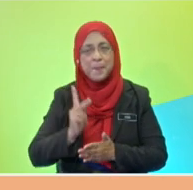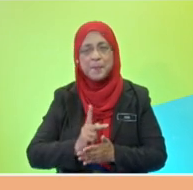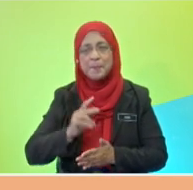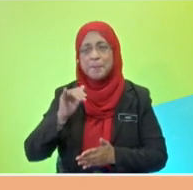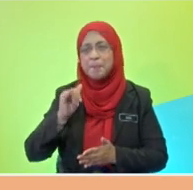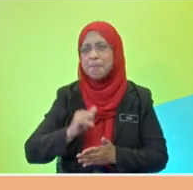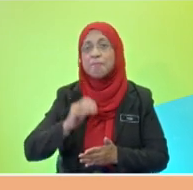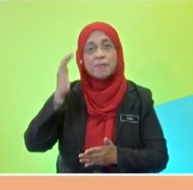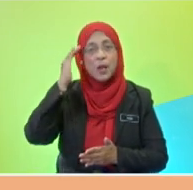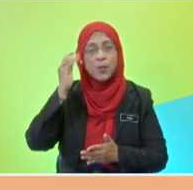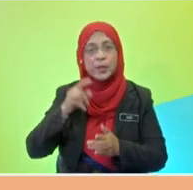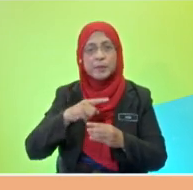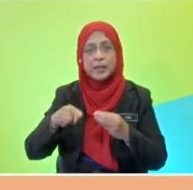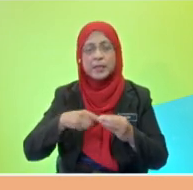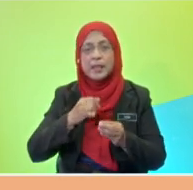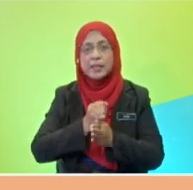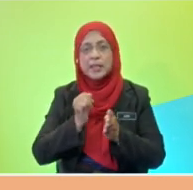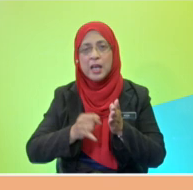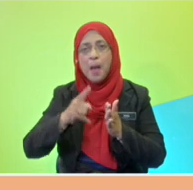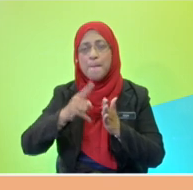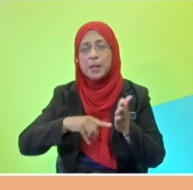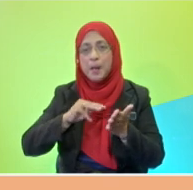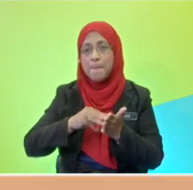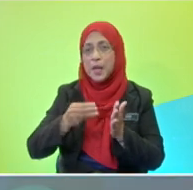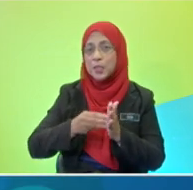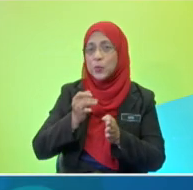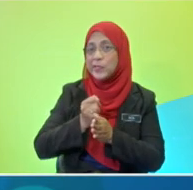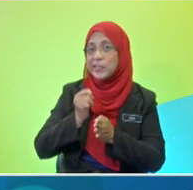pengertian Jiran apa dia fakurullah silakan